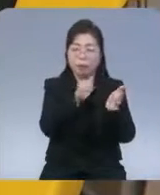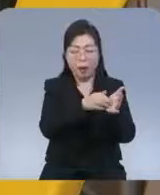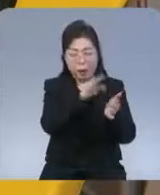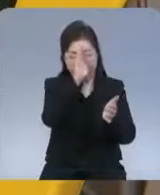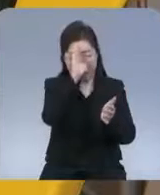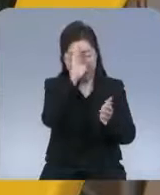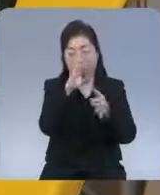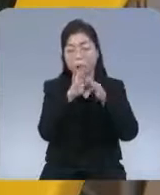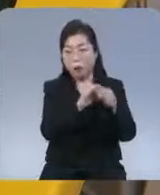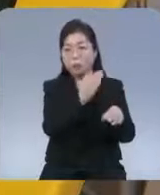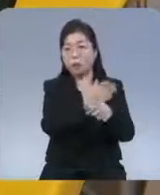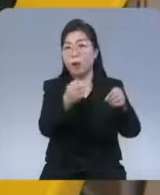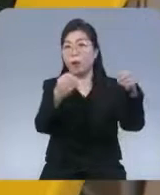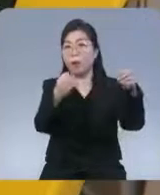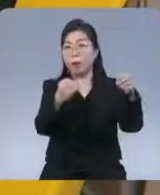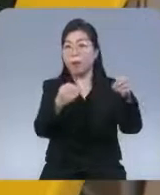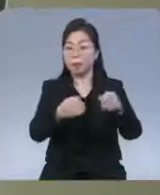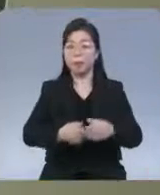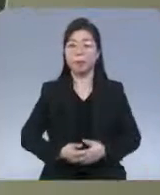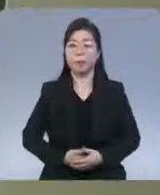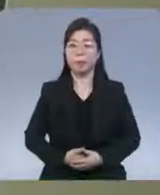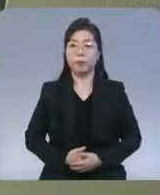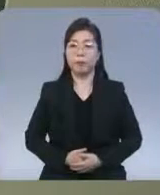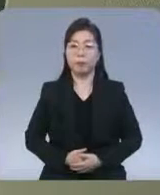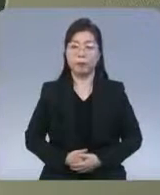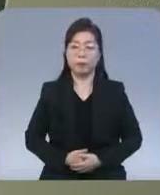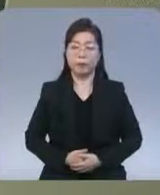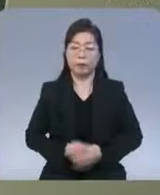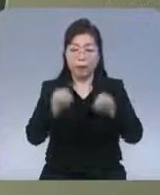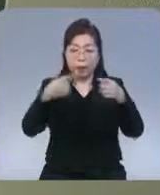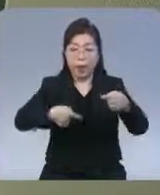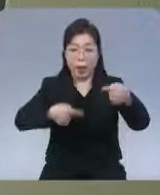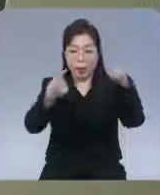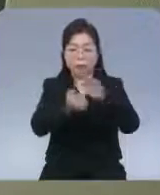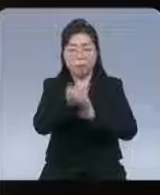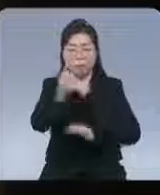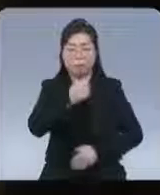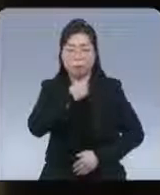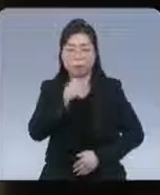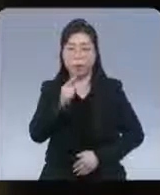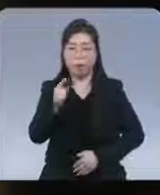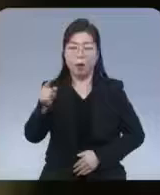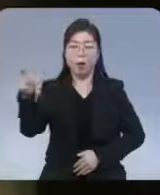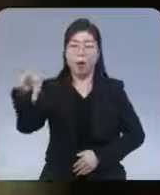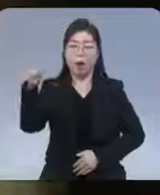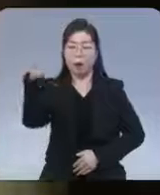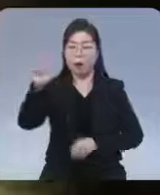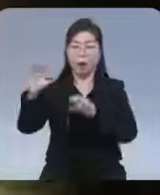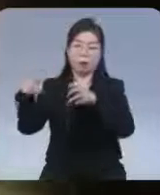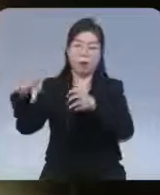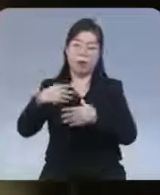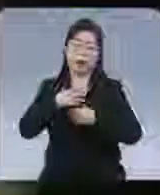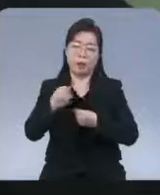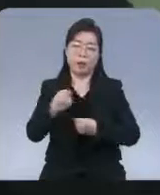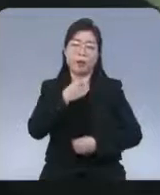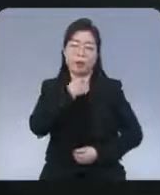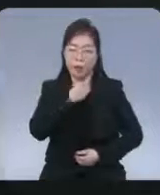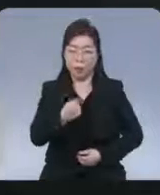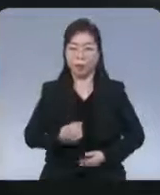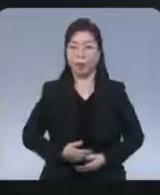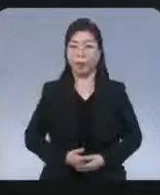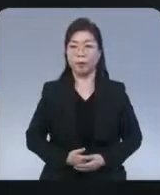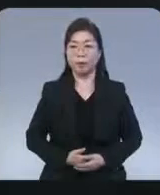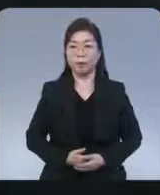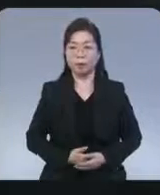di Korea Selatan Namun demikian mereka mengkhawatirkan kondisi keluarga mereka yang masih tinggal di kampung halaman mereka di Afganistan